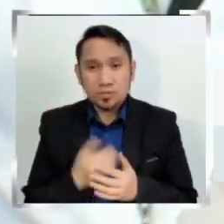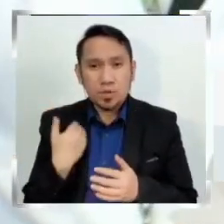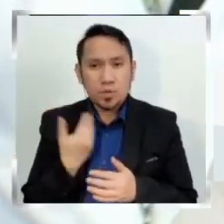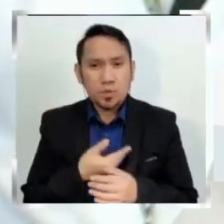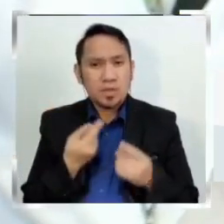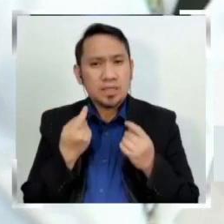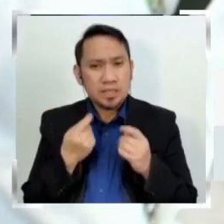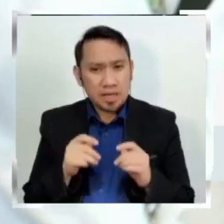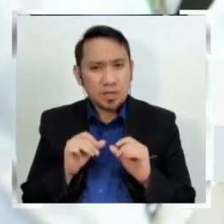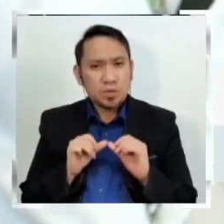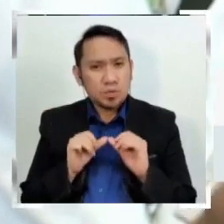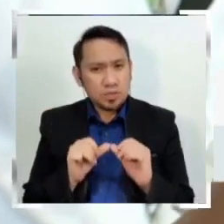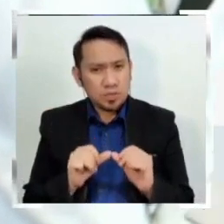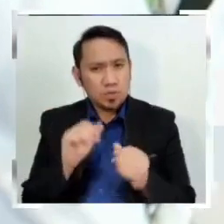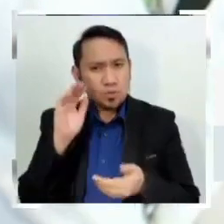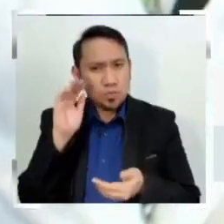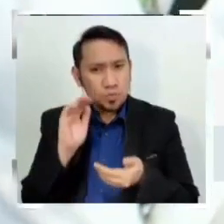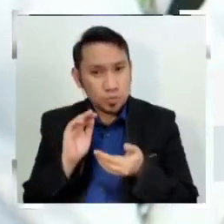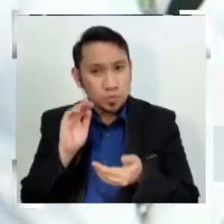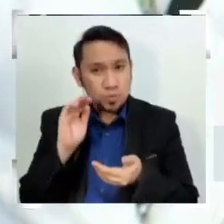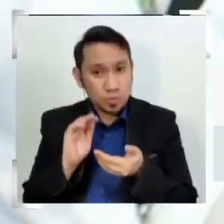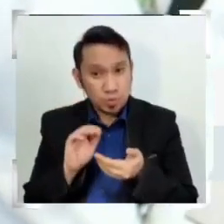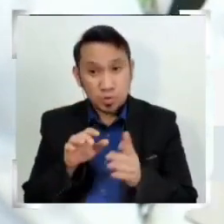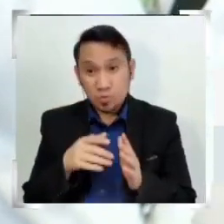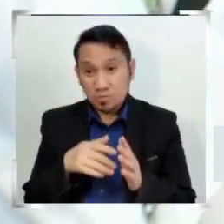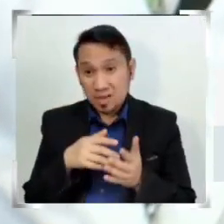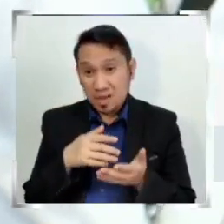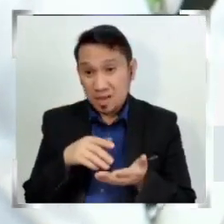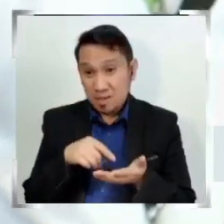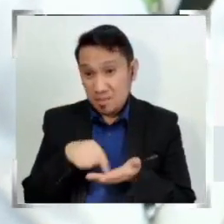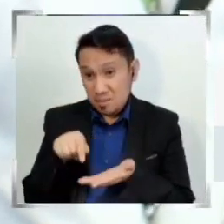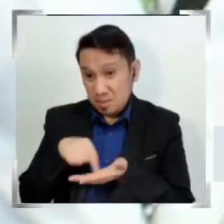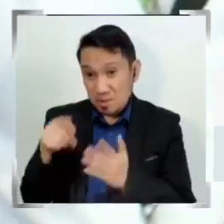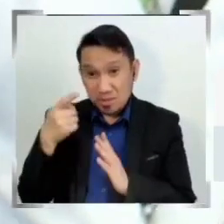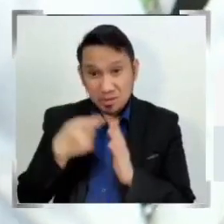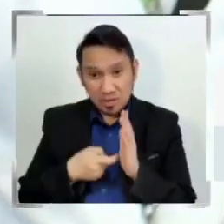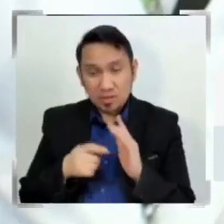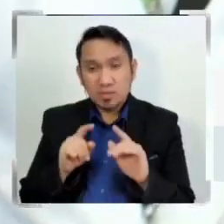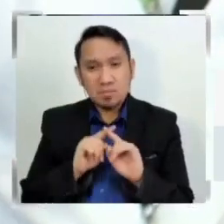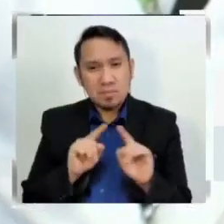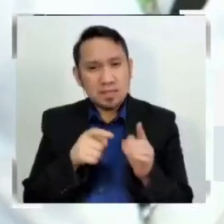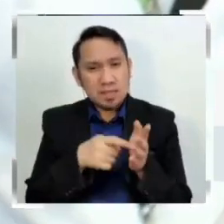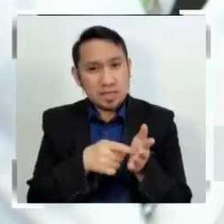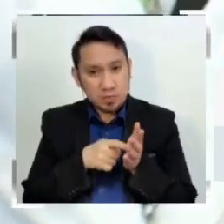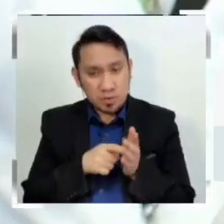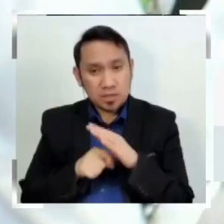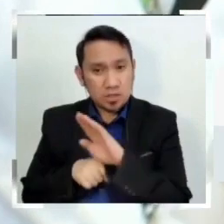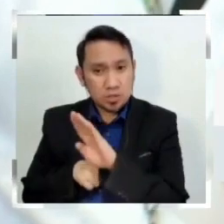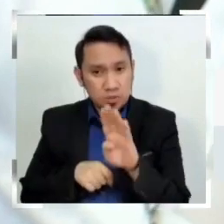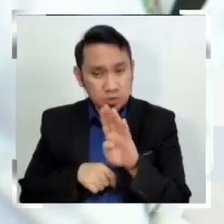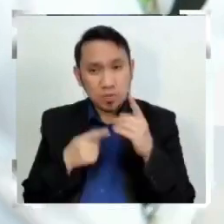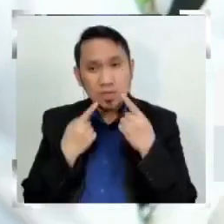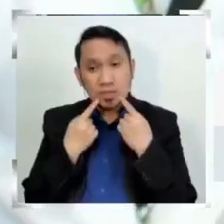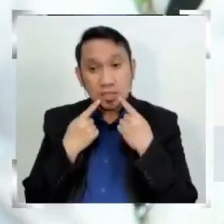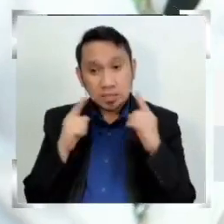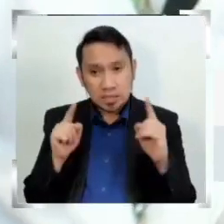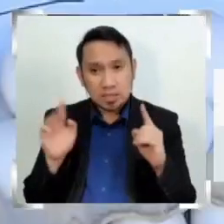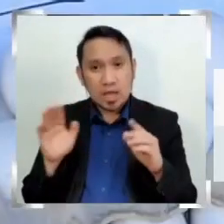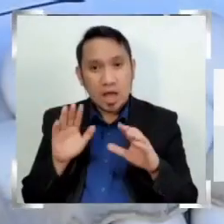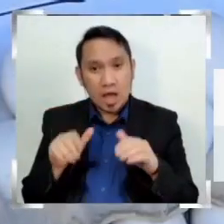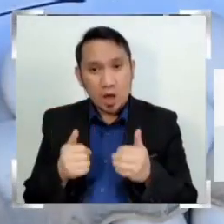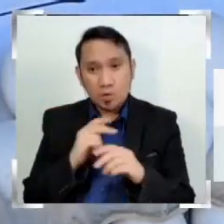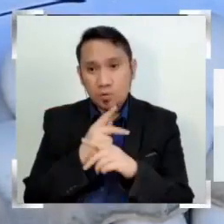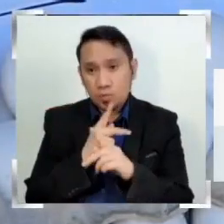to bring it down, but that requires our success in increasing our production, making it more